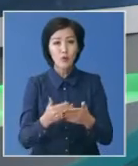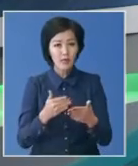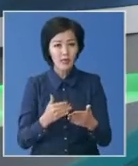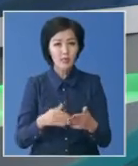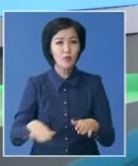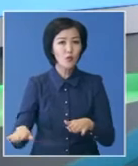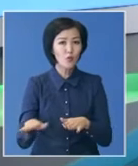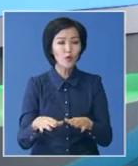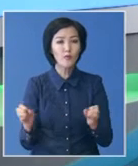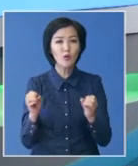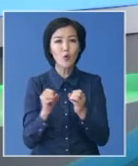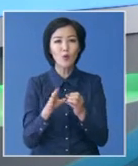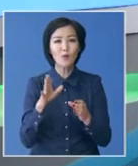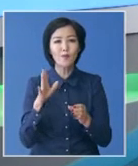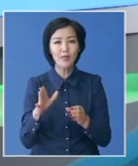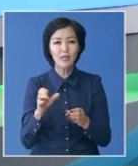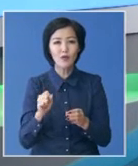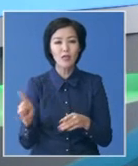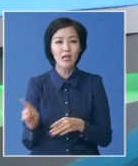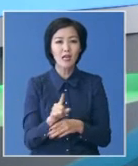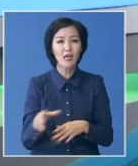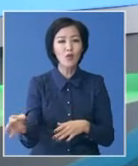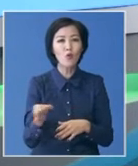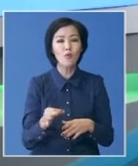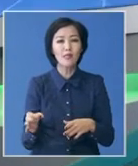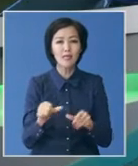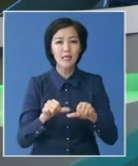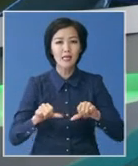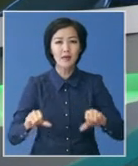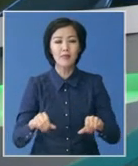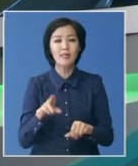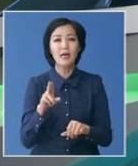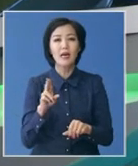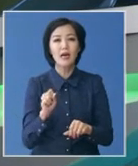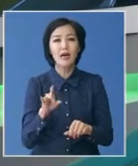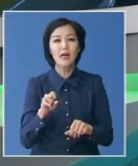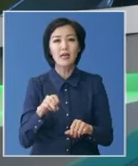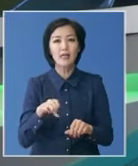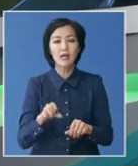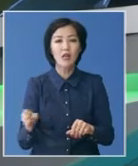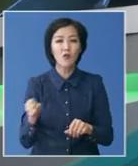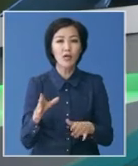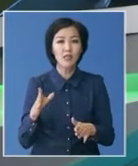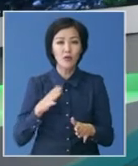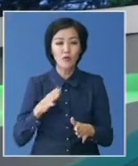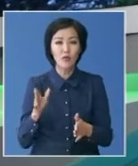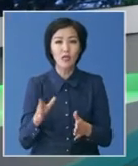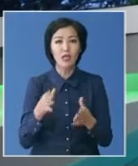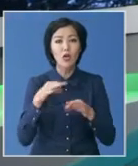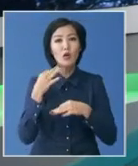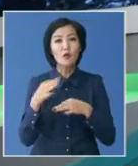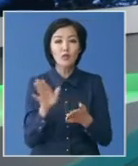Осыған дейін өңіріміздің 15 ауданын аралаған облыстық комиссия бұл жолы Қаратал ауданына барды. Күзгі санитарлық тазалық айлығы аясында